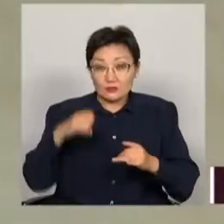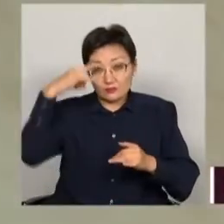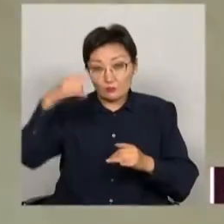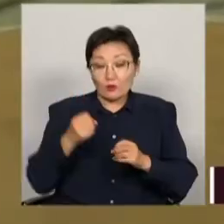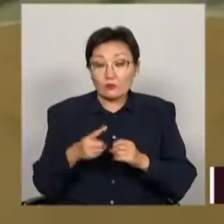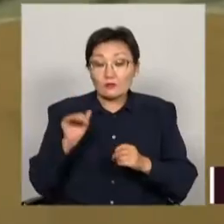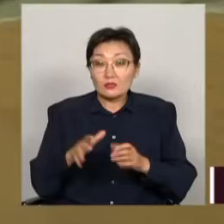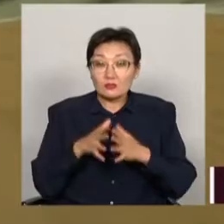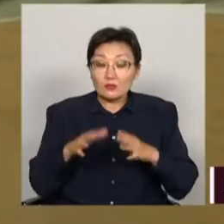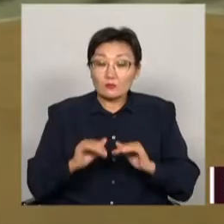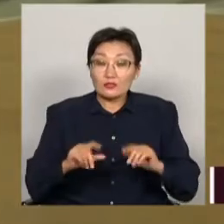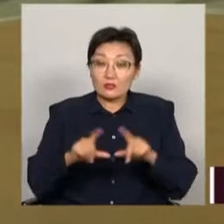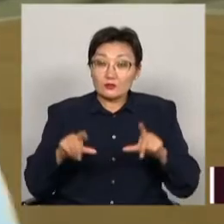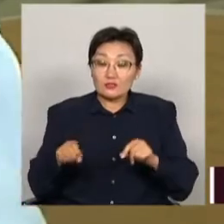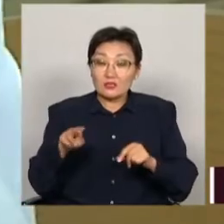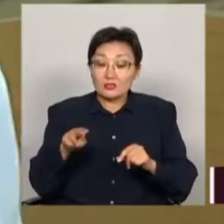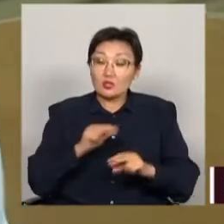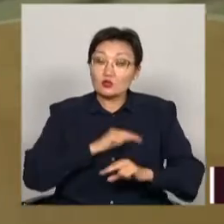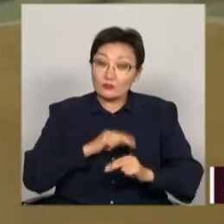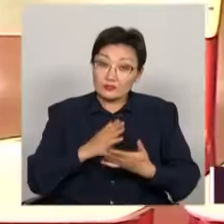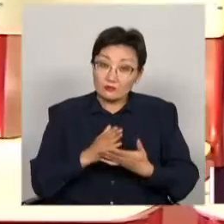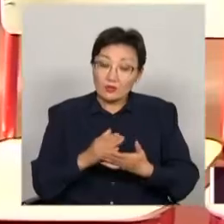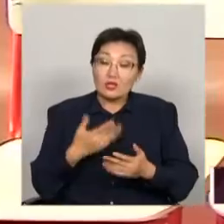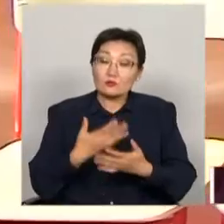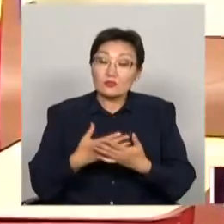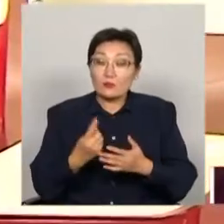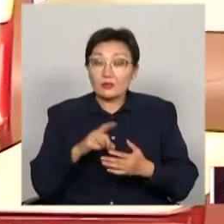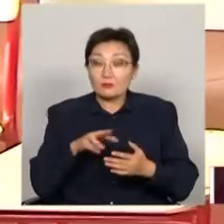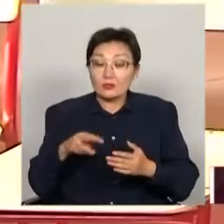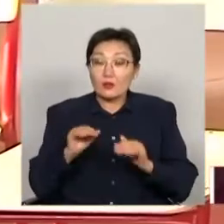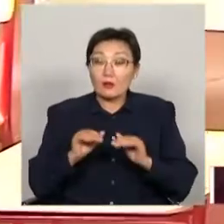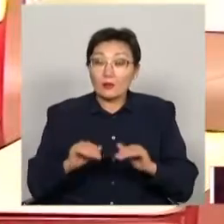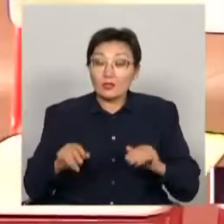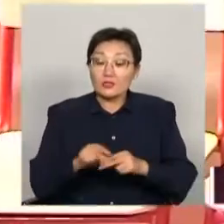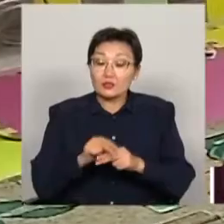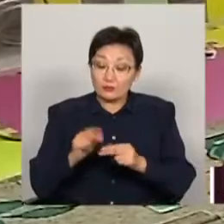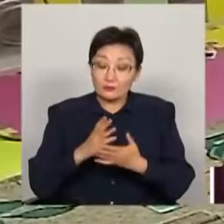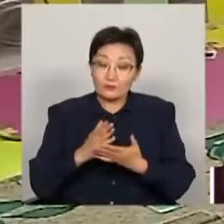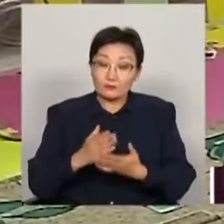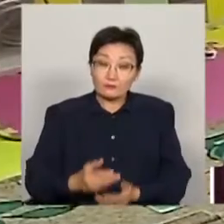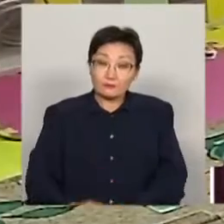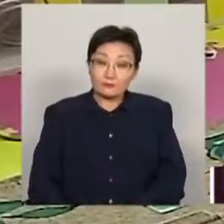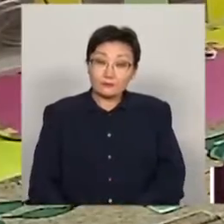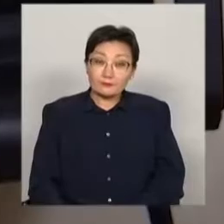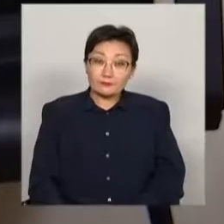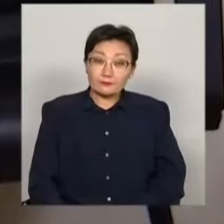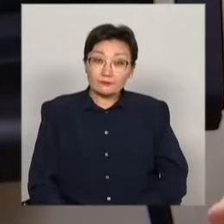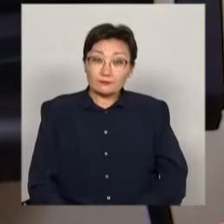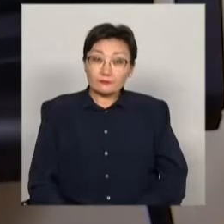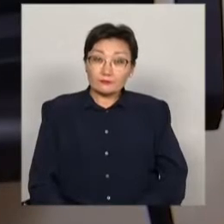11 мыңнан астам мектепке дейінгі ұйым жұмыс істейді. Онда шамамен 1 миллион бала тәрбиеленуде.